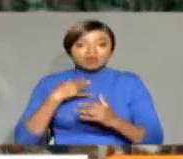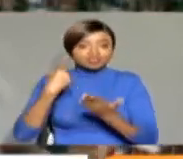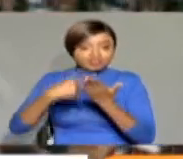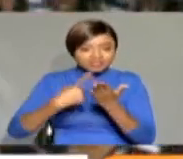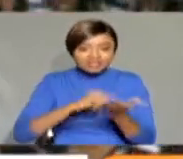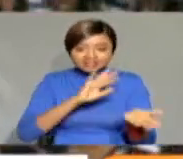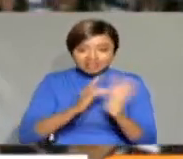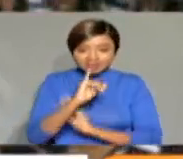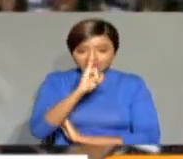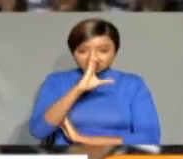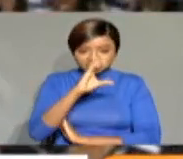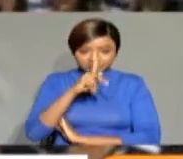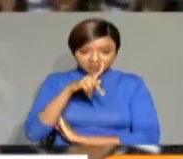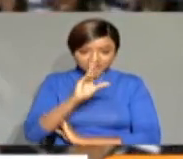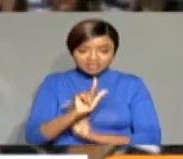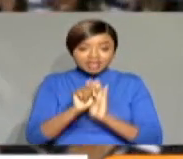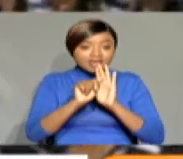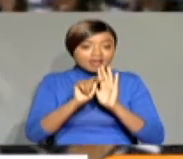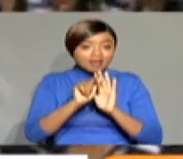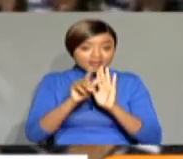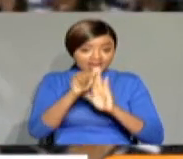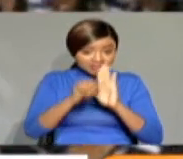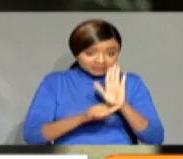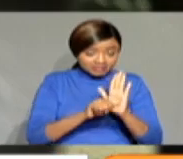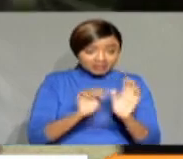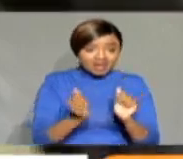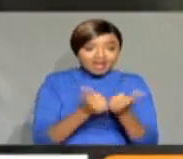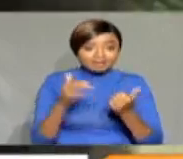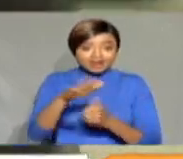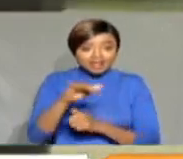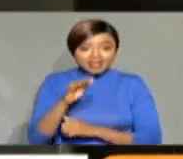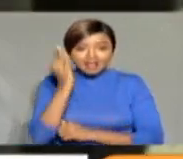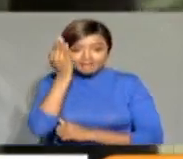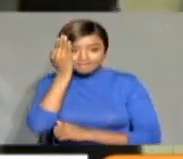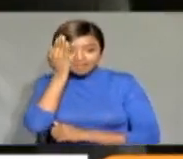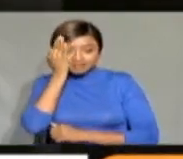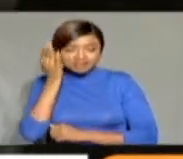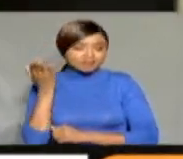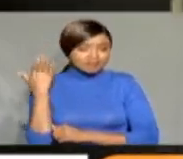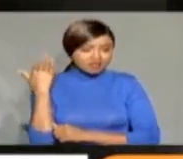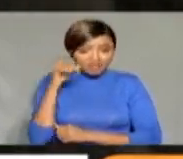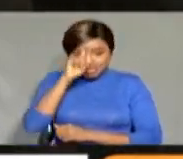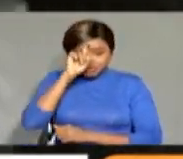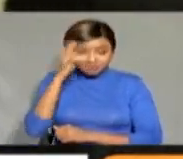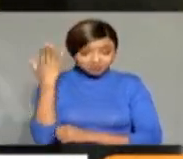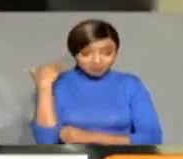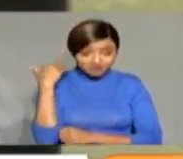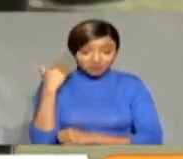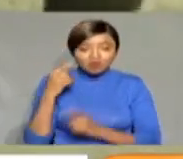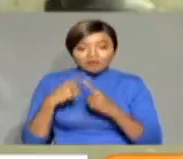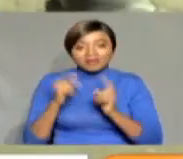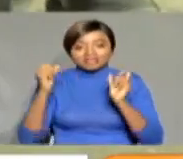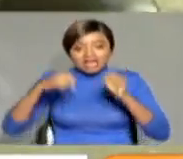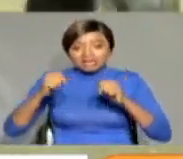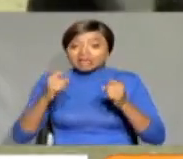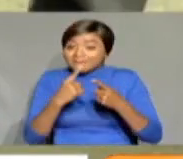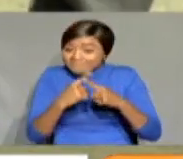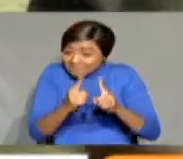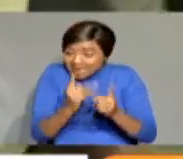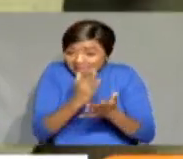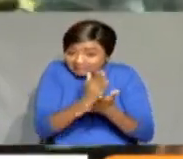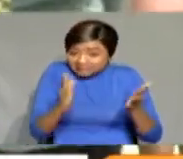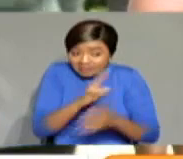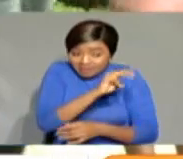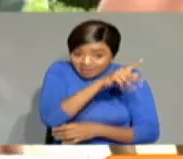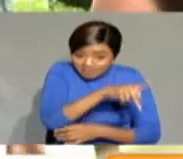la ICPD lilotendeka Cairo nchini Misri litatimizwa. Tayari viongozi wa kidini, wabunge, Rais